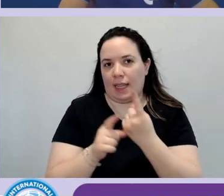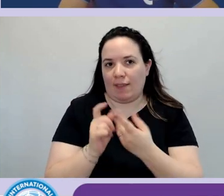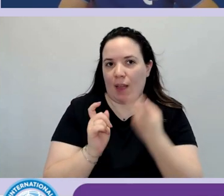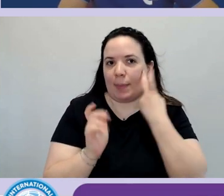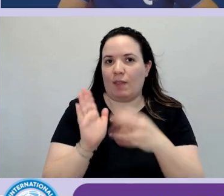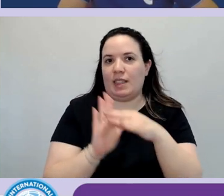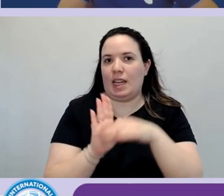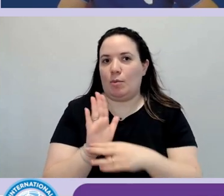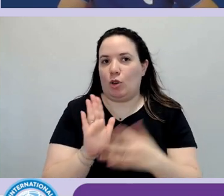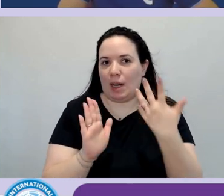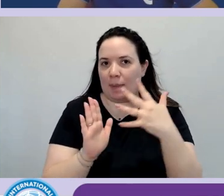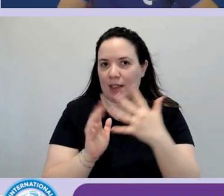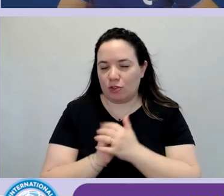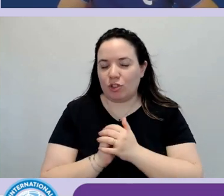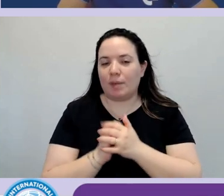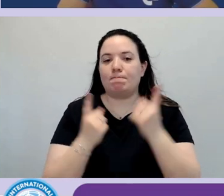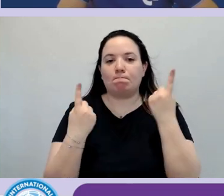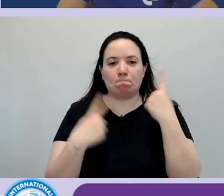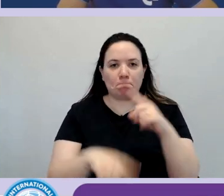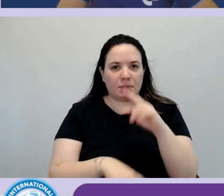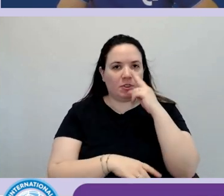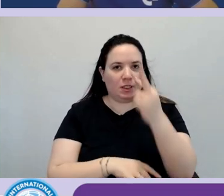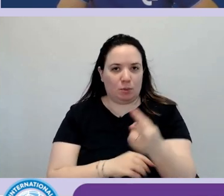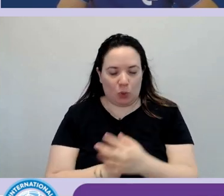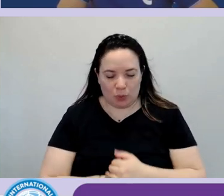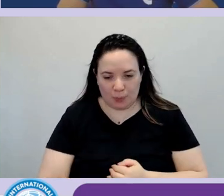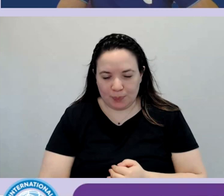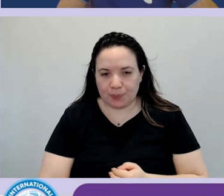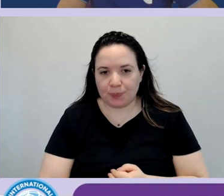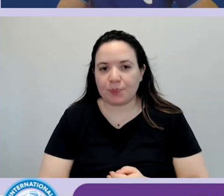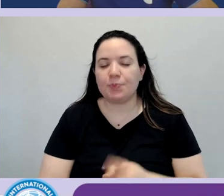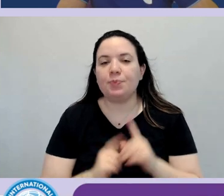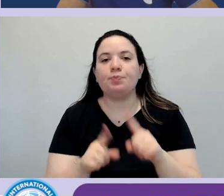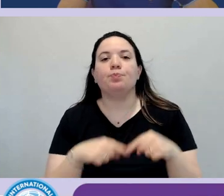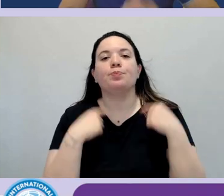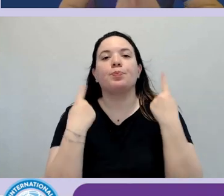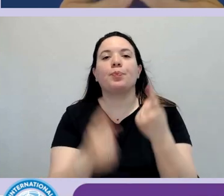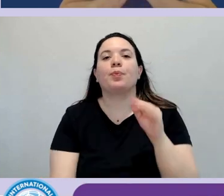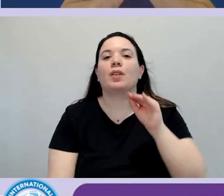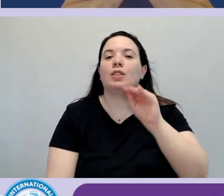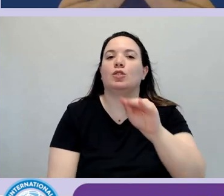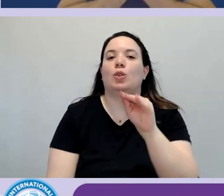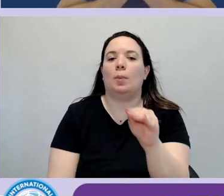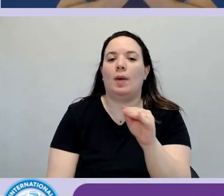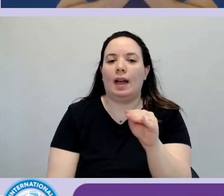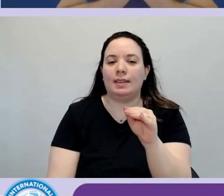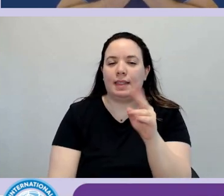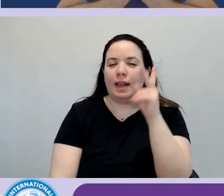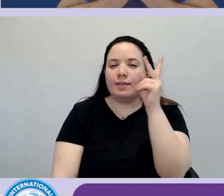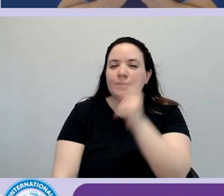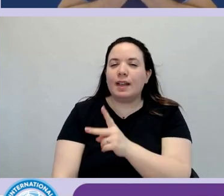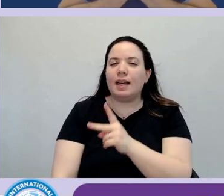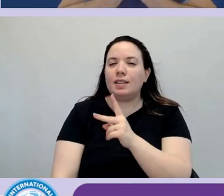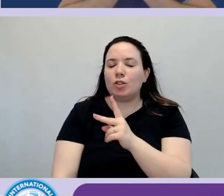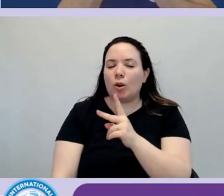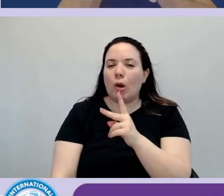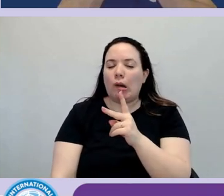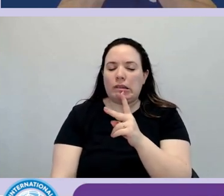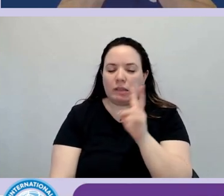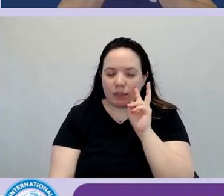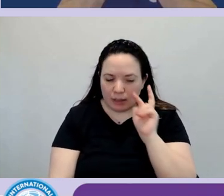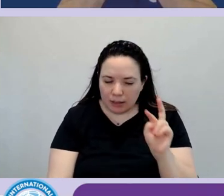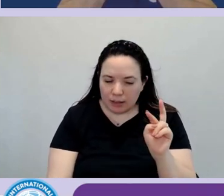abbiamo risposto a questa tematica poi c'è una domanda che non mi è chiara se qualcuno